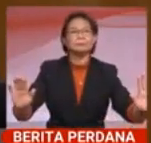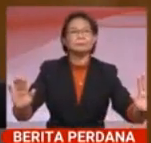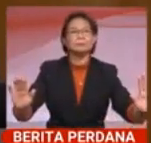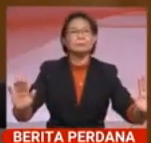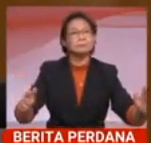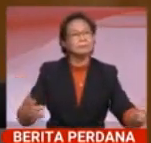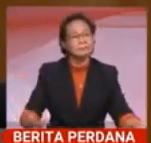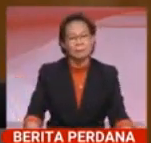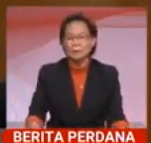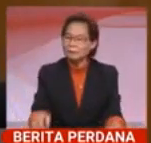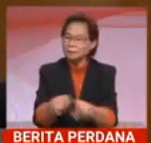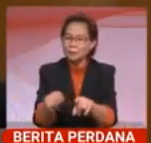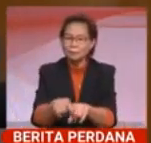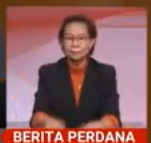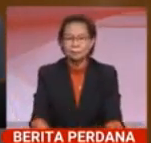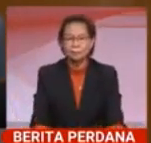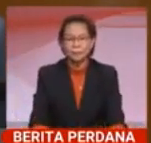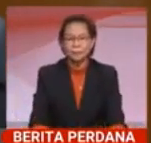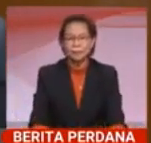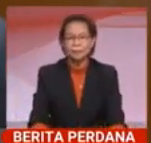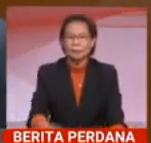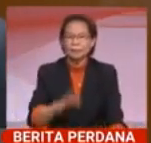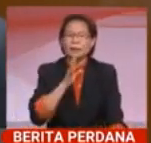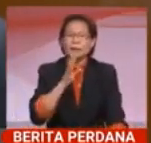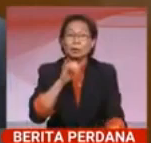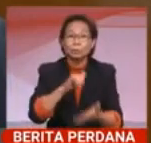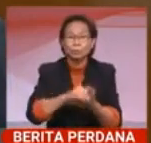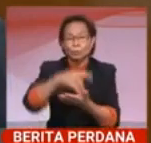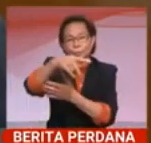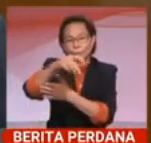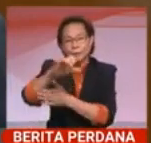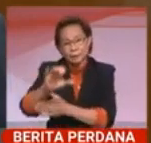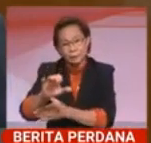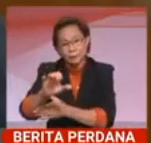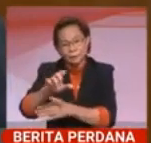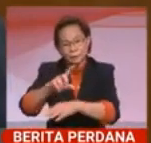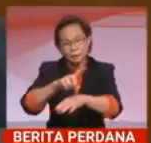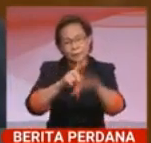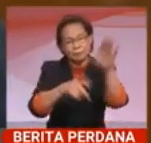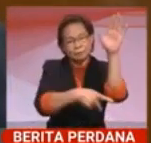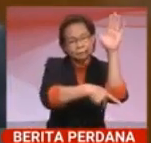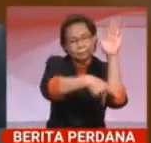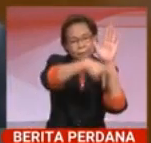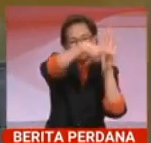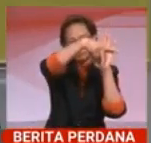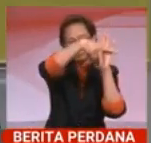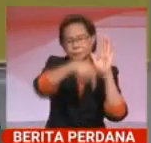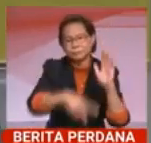Beliau menegaskan demikian dalam sidang media di Parlimen.